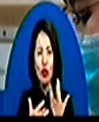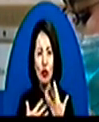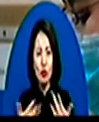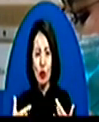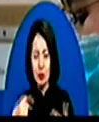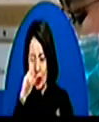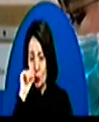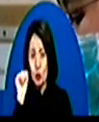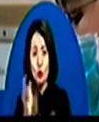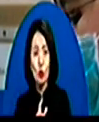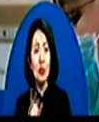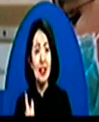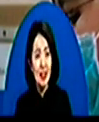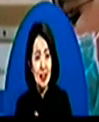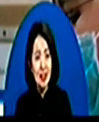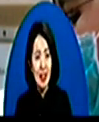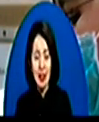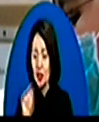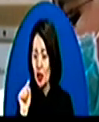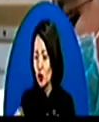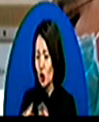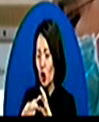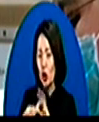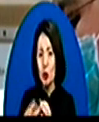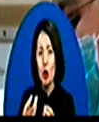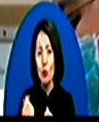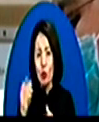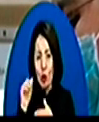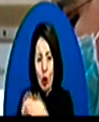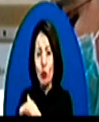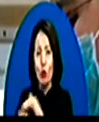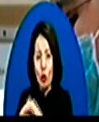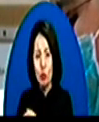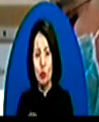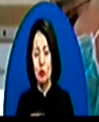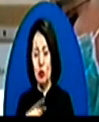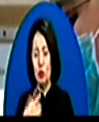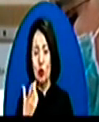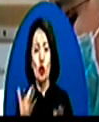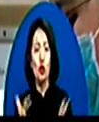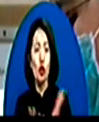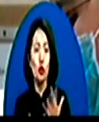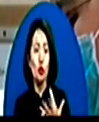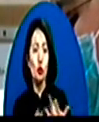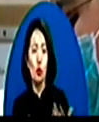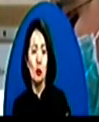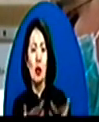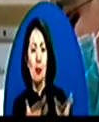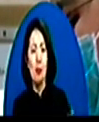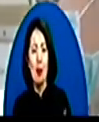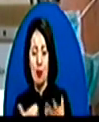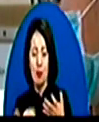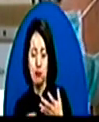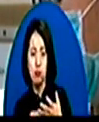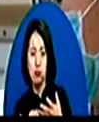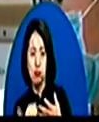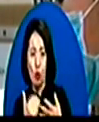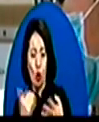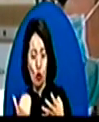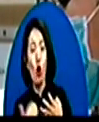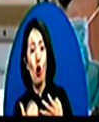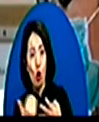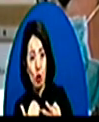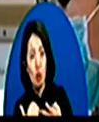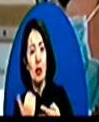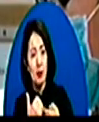чухал. Иймд бид энэ чиглэлд хөрөнгө оруулалт хийж үе шаттайгаар тоногд хөрөмжүүдийг нийлүүлж байна. Энэ удаагийнх бол хоёр дахь нь цаашид ч